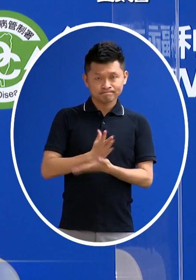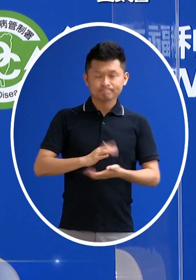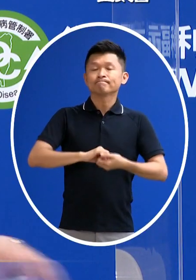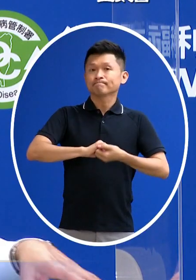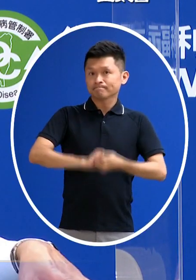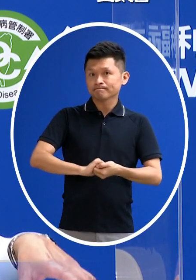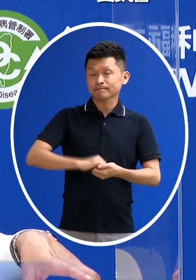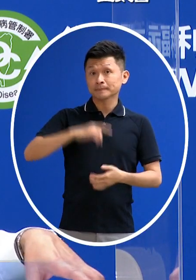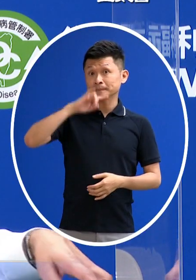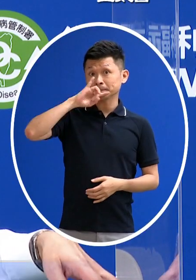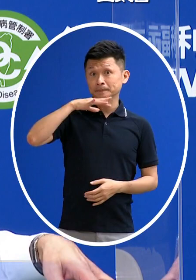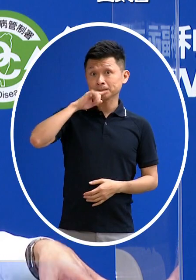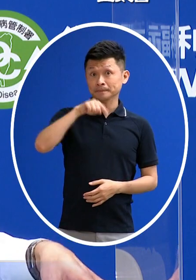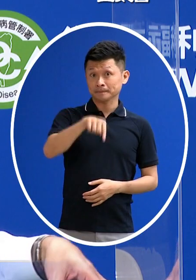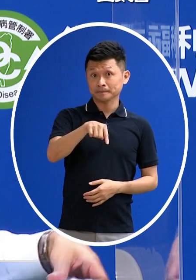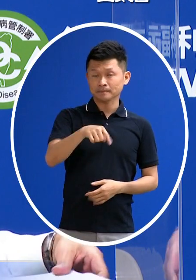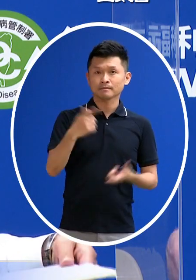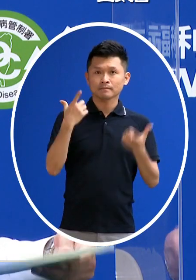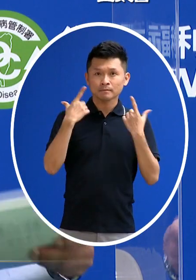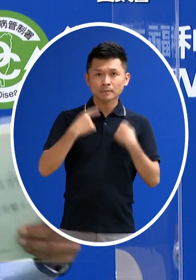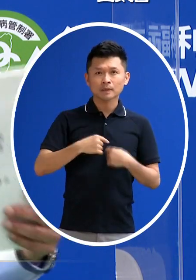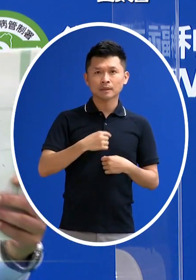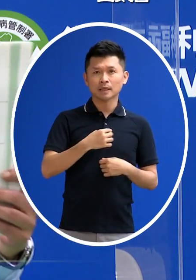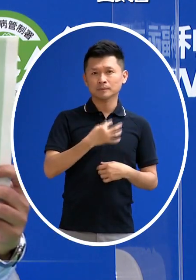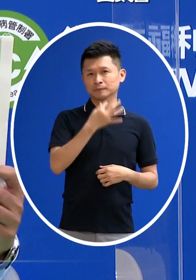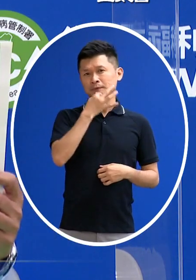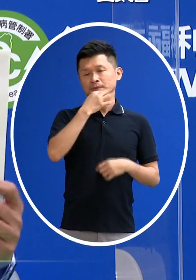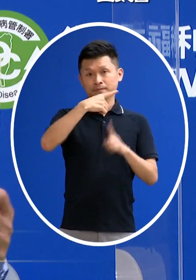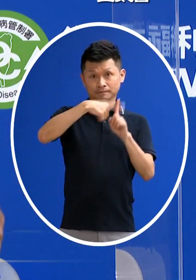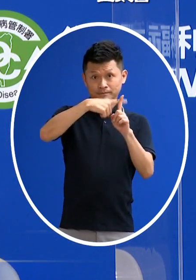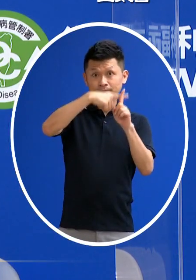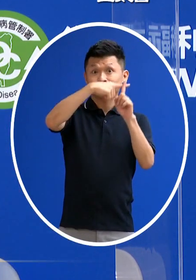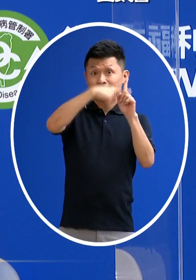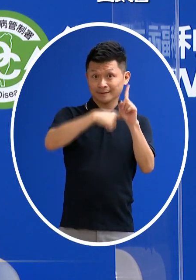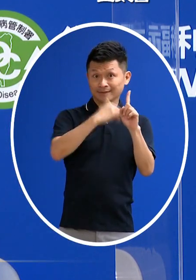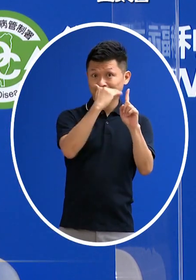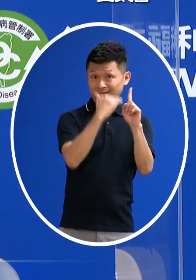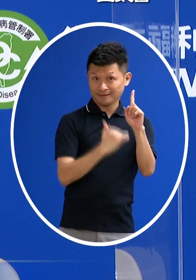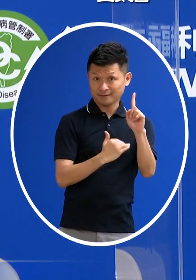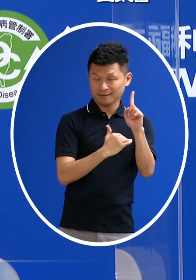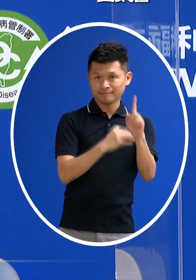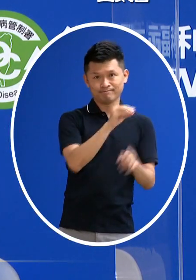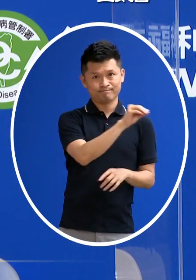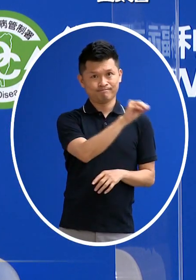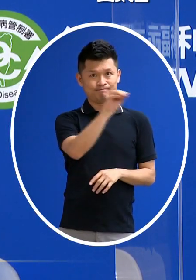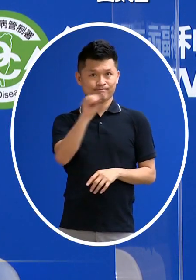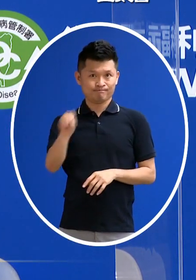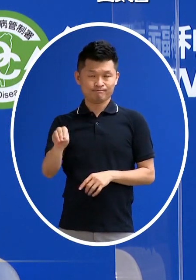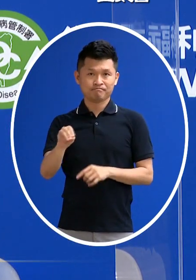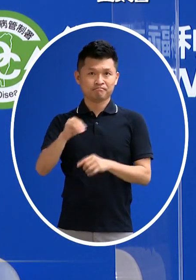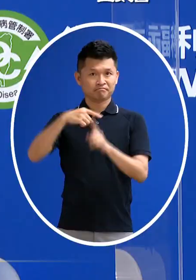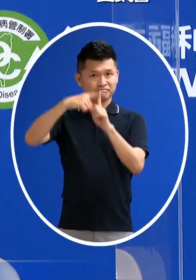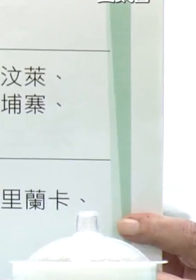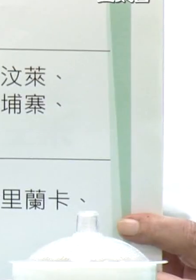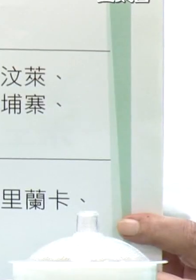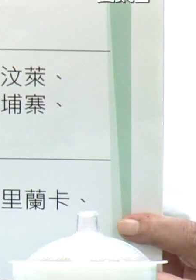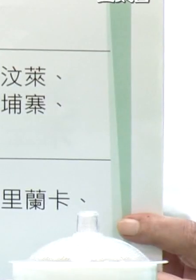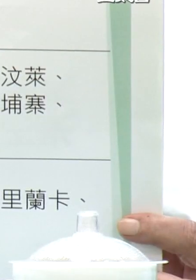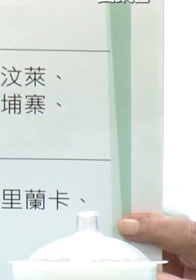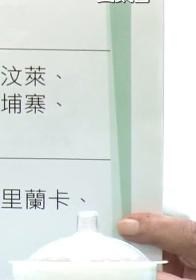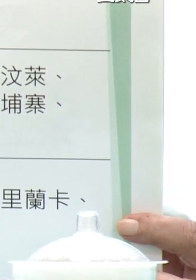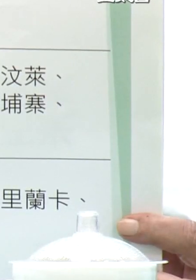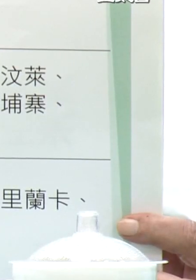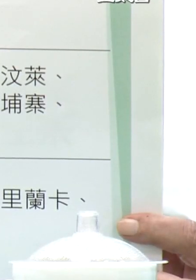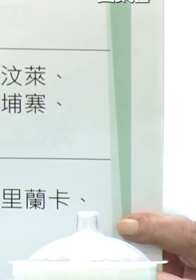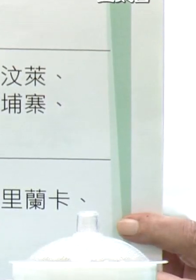南从这个低风险的国家里面把它移到中低风险的国家。 这次越